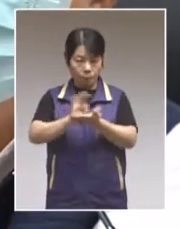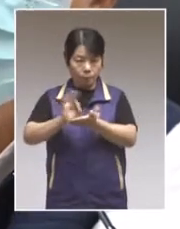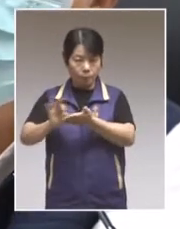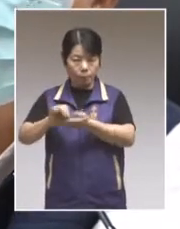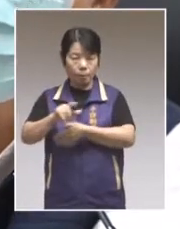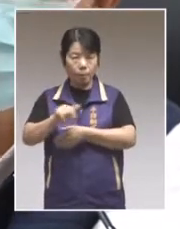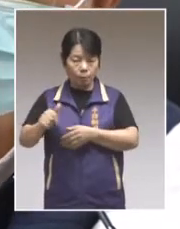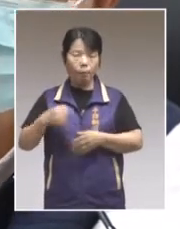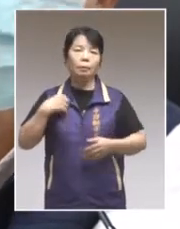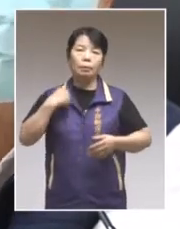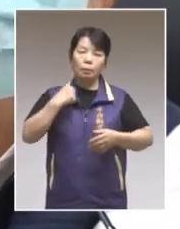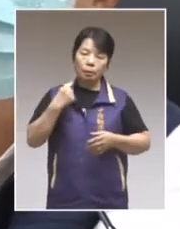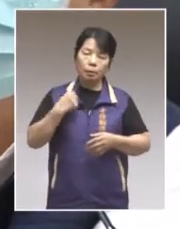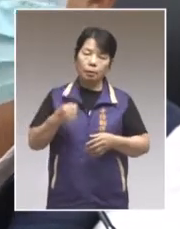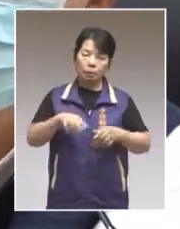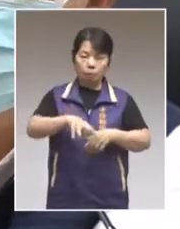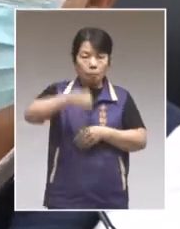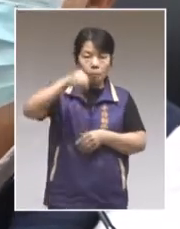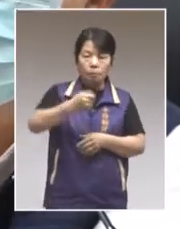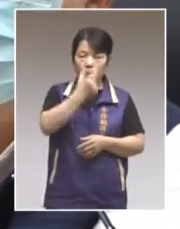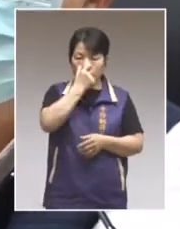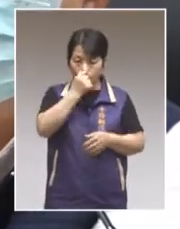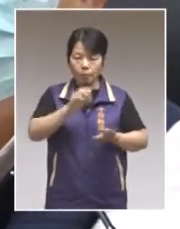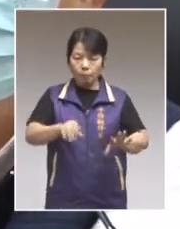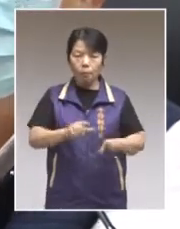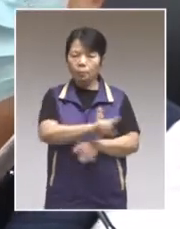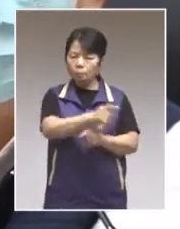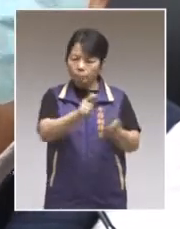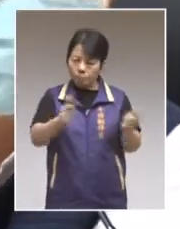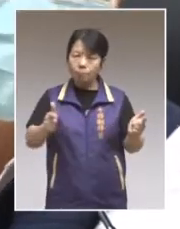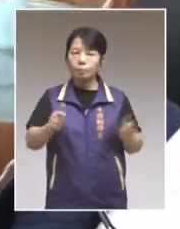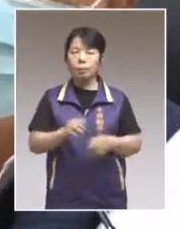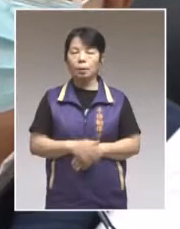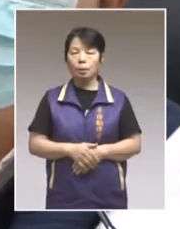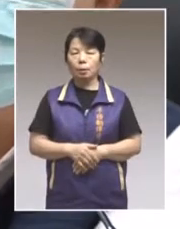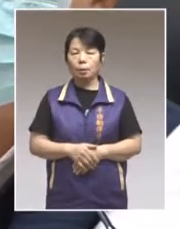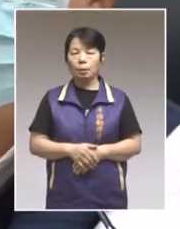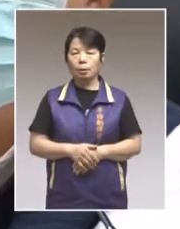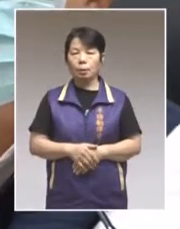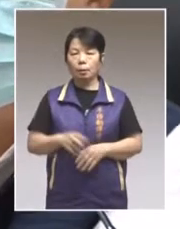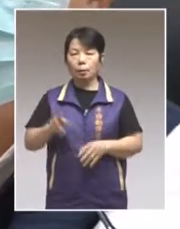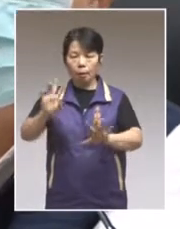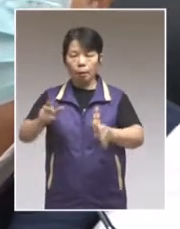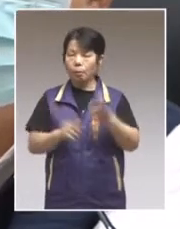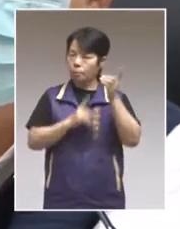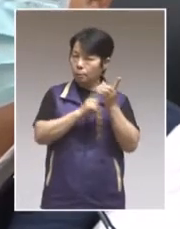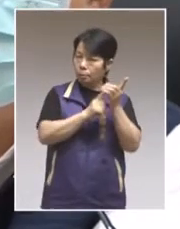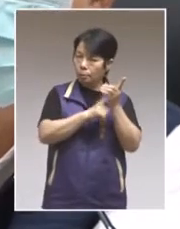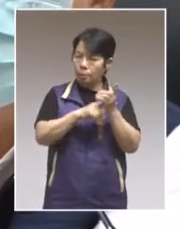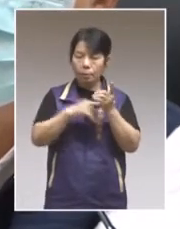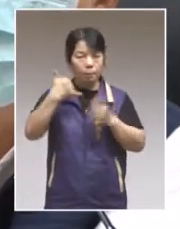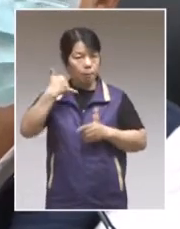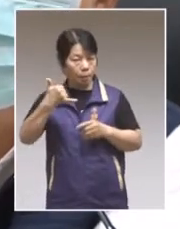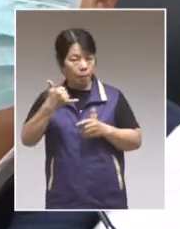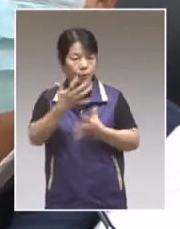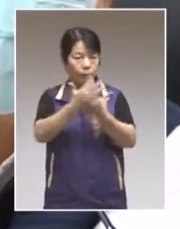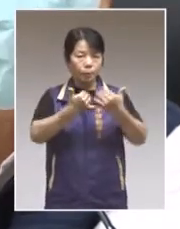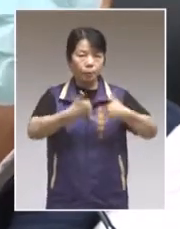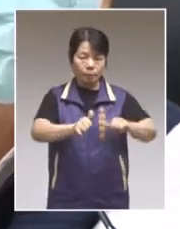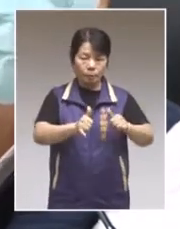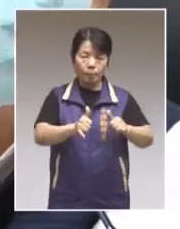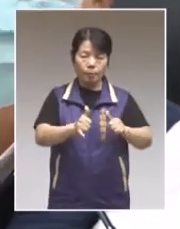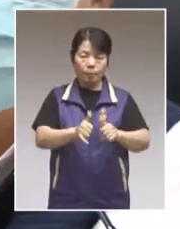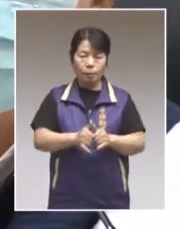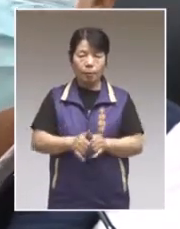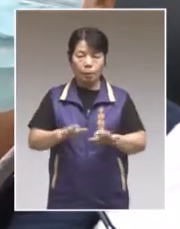品，衣物啦、卫生纸啊、个人清洁用品，那电子用品部分，手机、电话等等这些网络视讯设